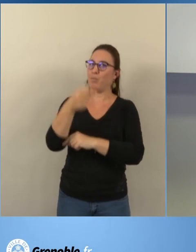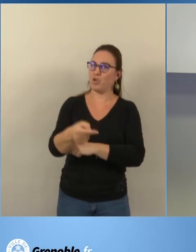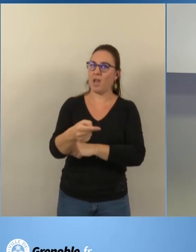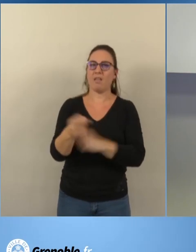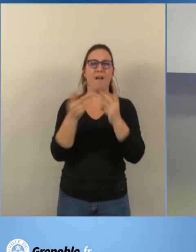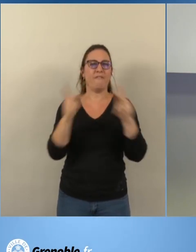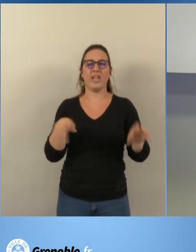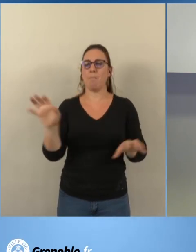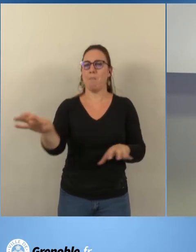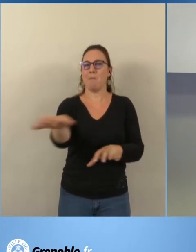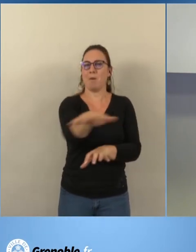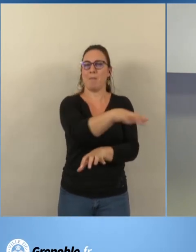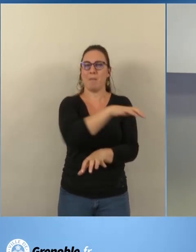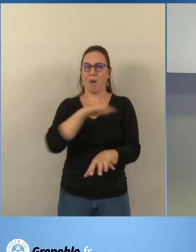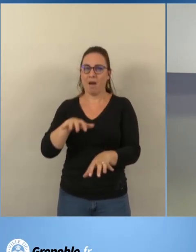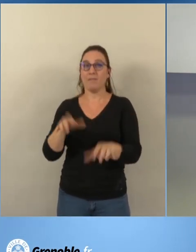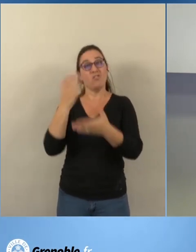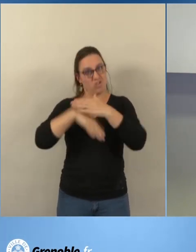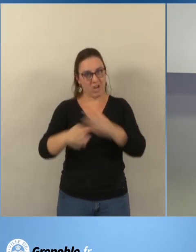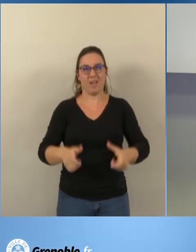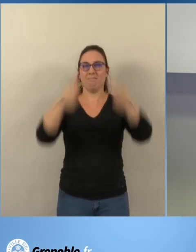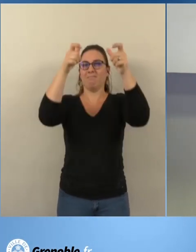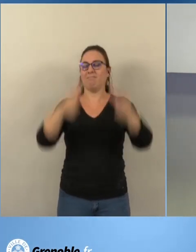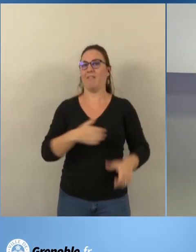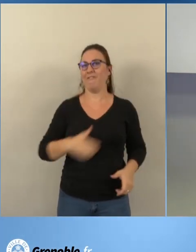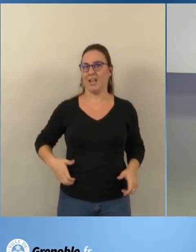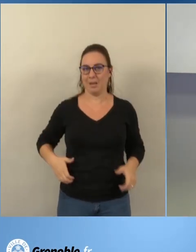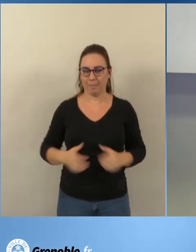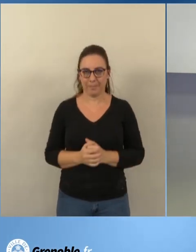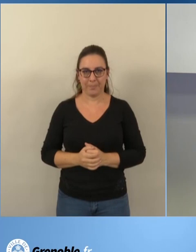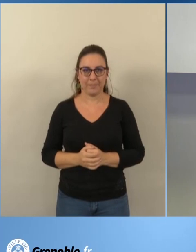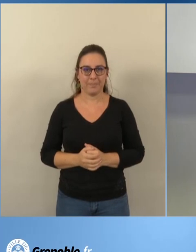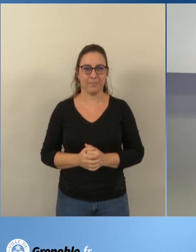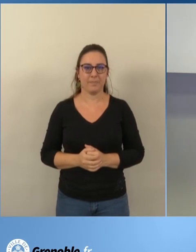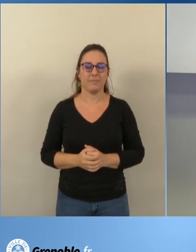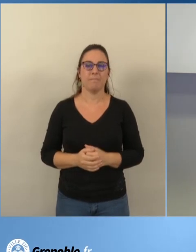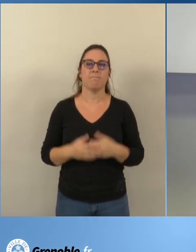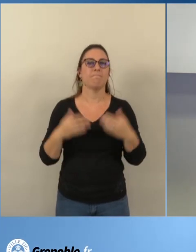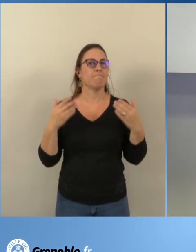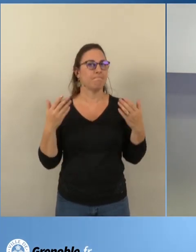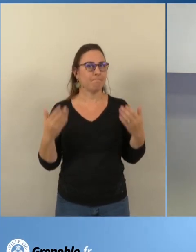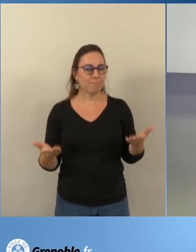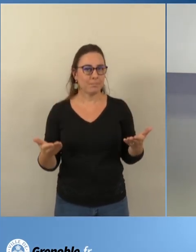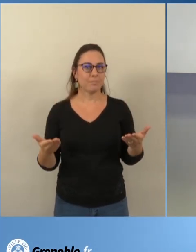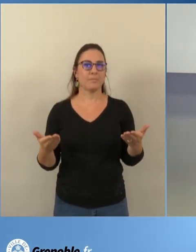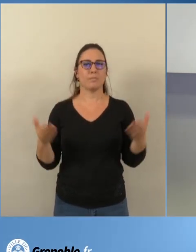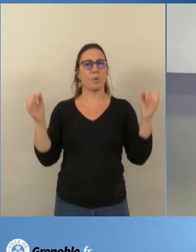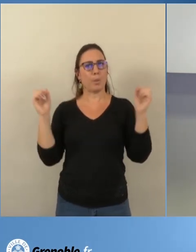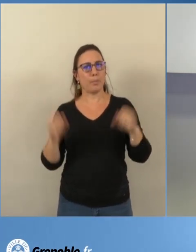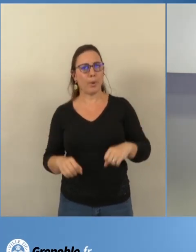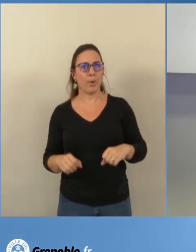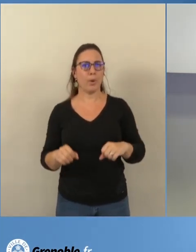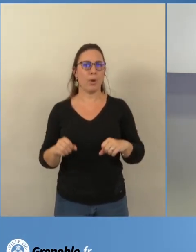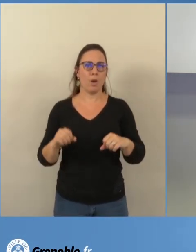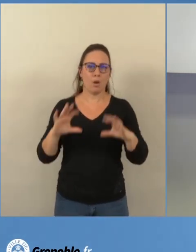partout dans la ville et notamment à l'hôtel de ville nous avons là une capacité à